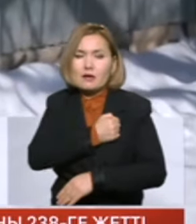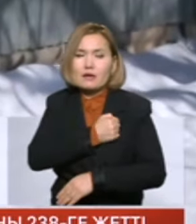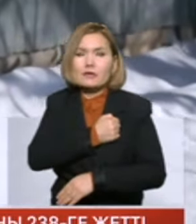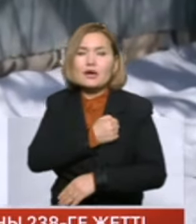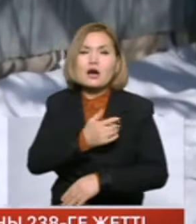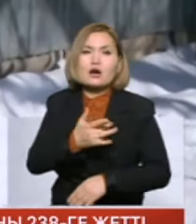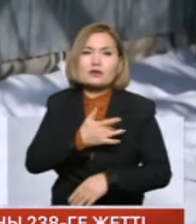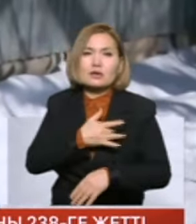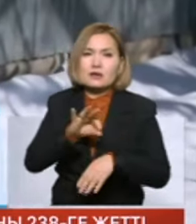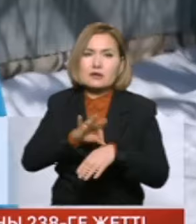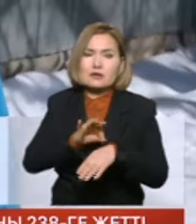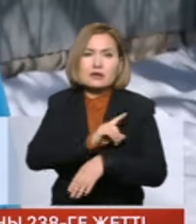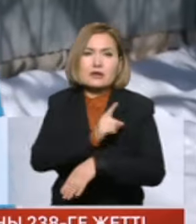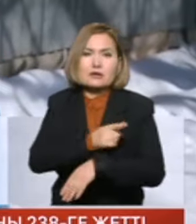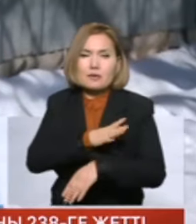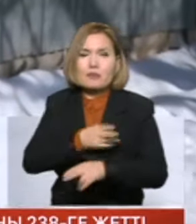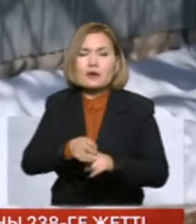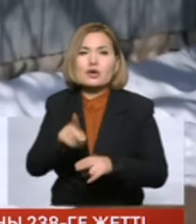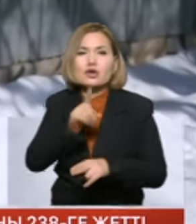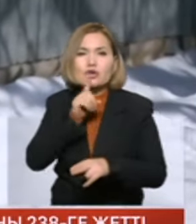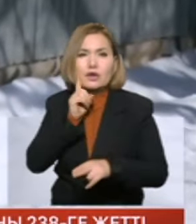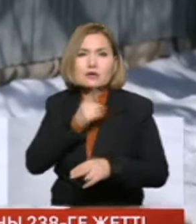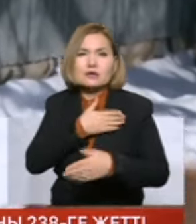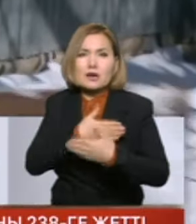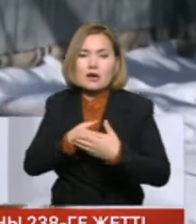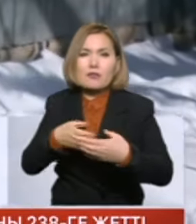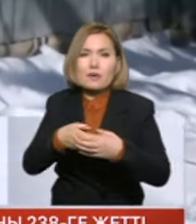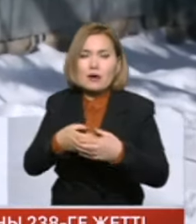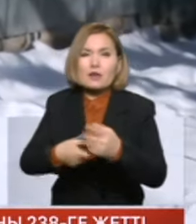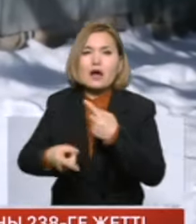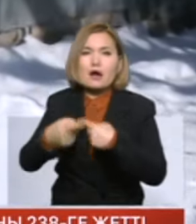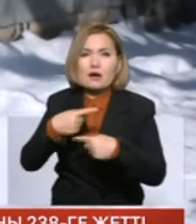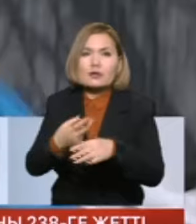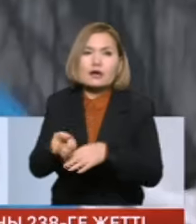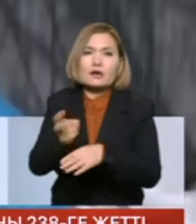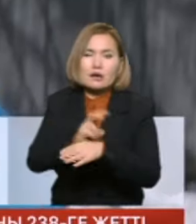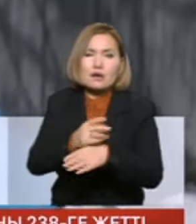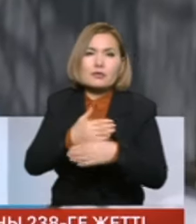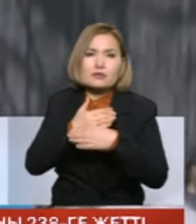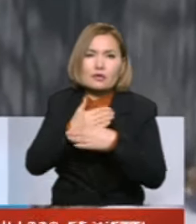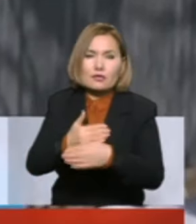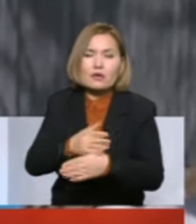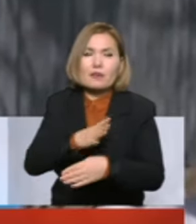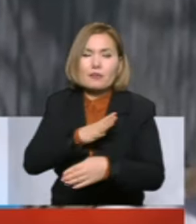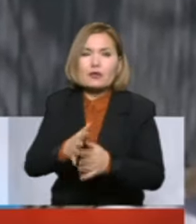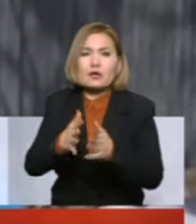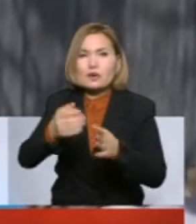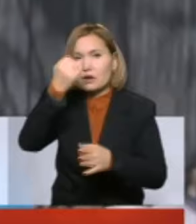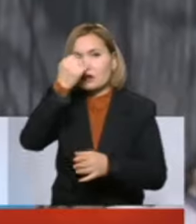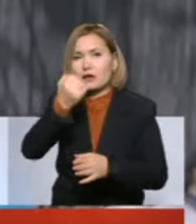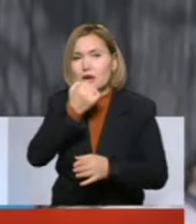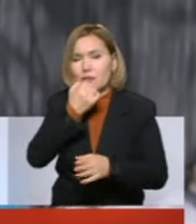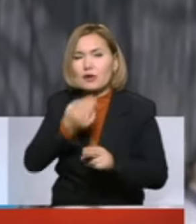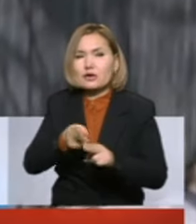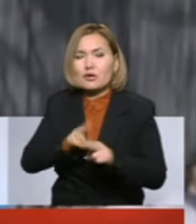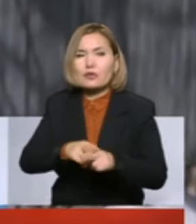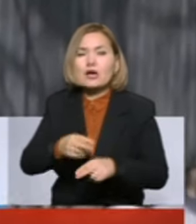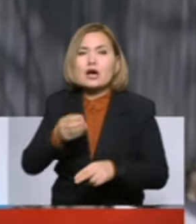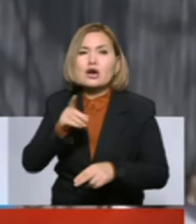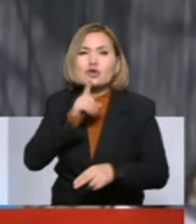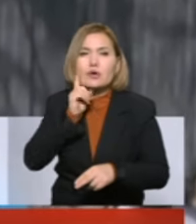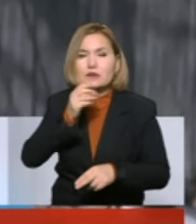кемей кетіп еді. Қарақтарым, сендер мен өмірге оралдыңдар қайтадан. Еліміздің келешек ұрпақтары осындай